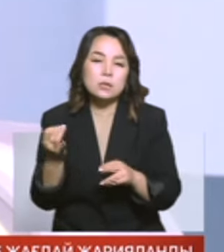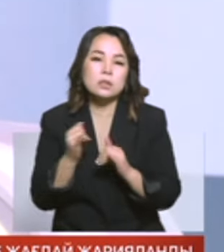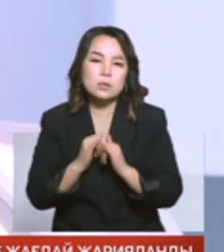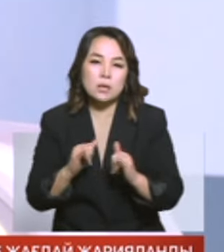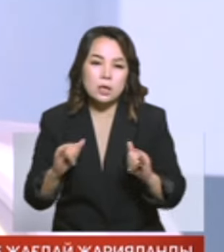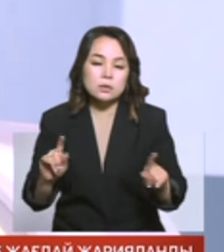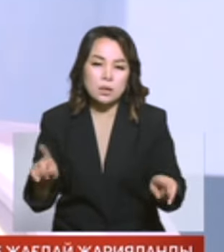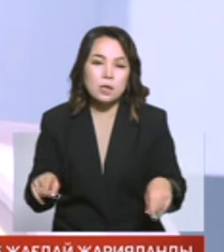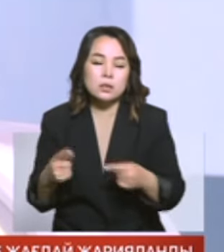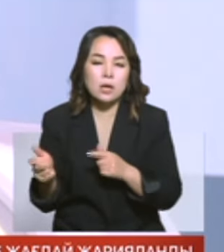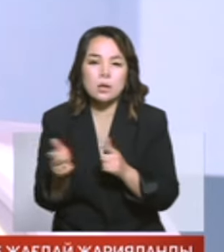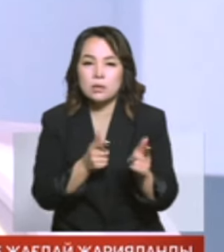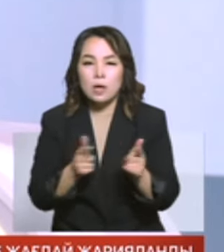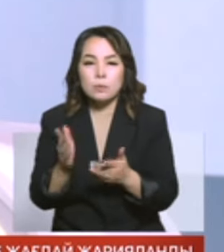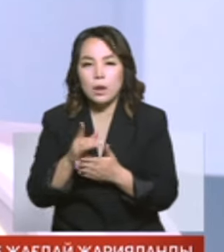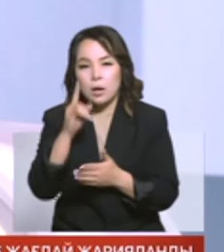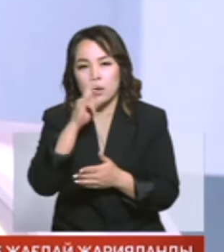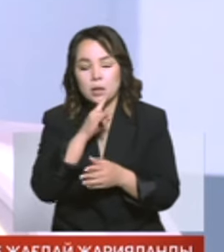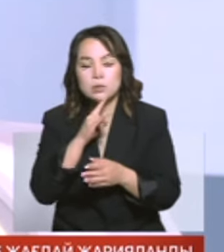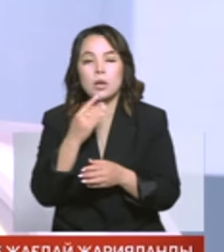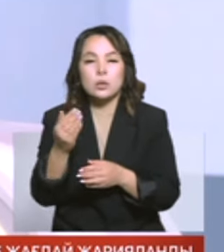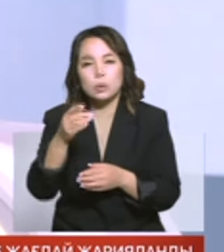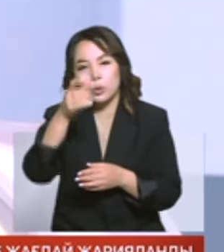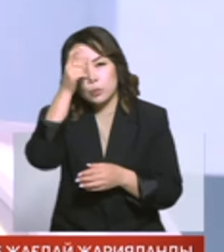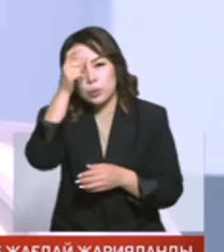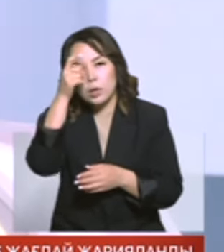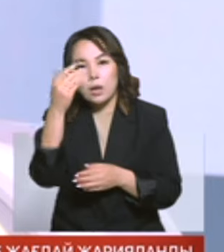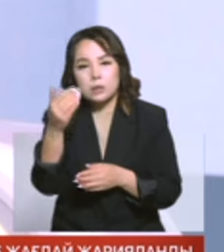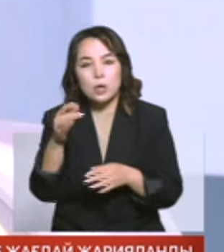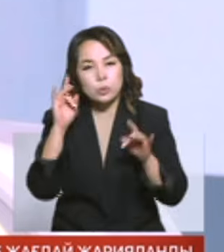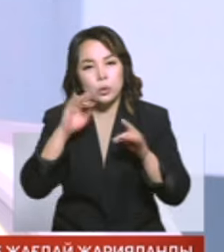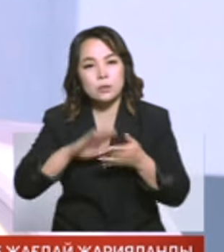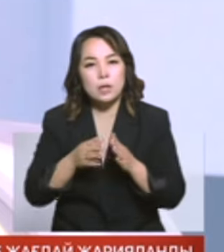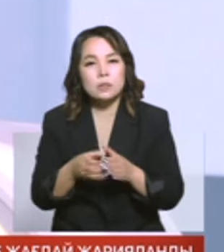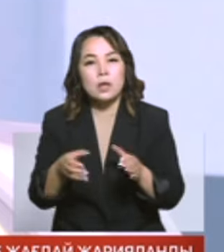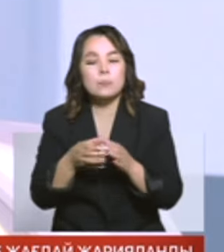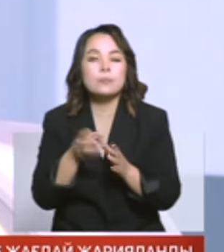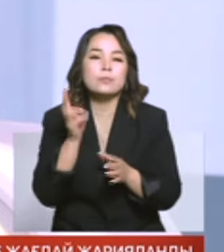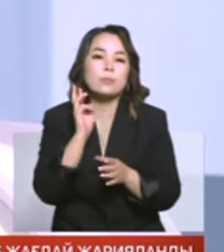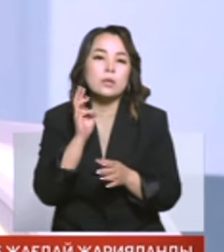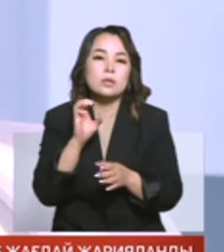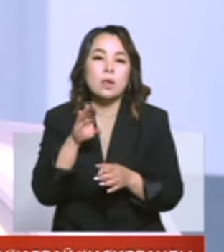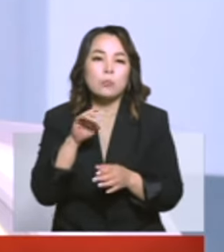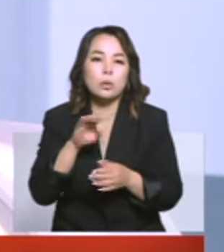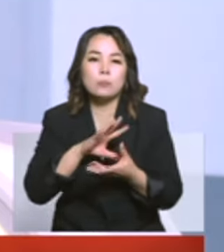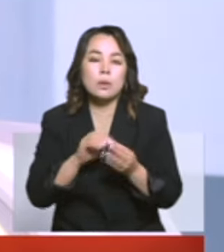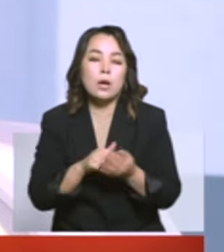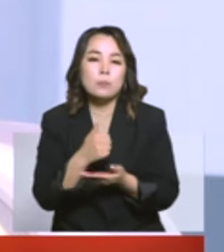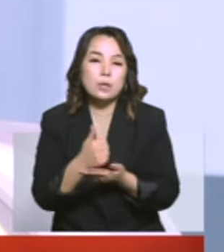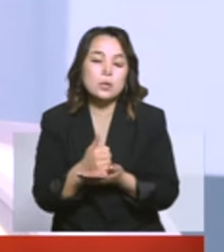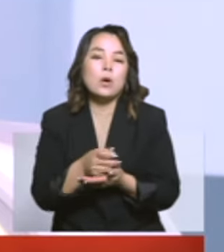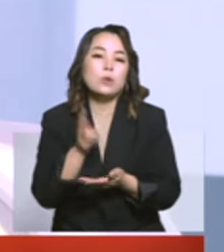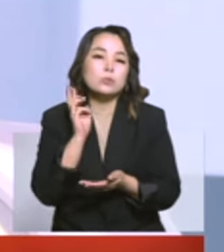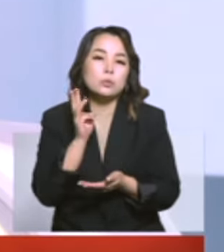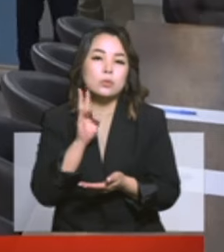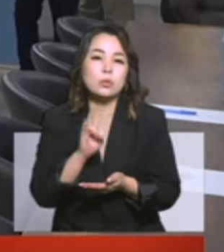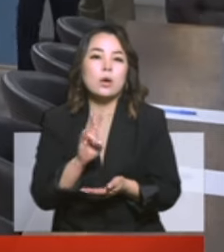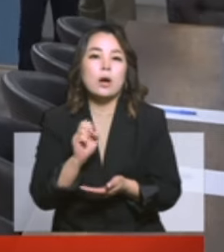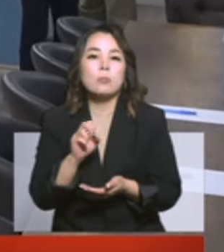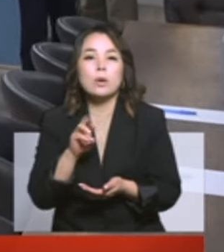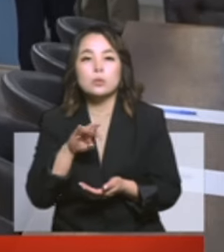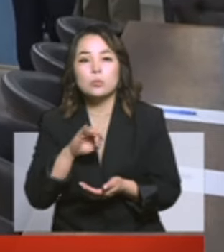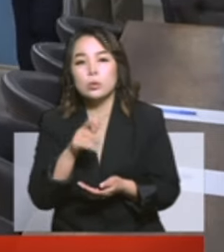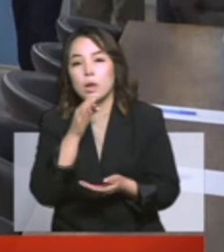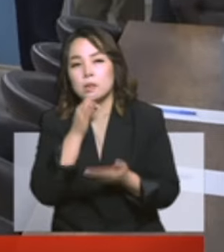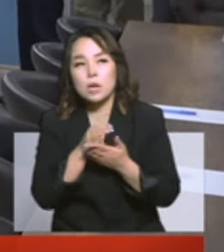жатыр. Қазақстанның Түркиядағы төтенше және өкілетті елшісі Еркебұлан Сәпиев пен Стамбулдағы бас консул Нуриддин Аманқұл